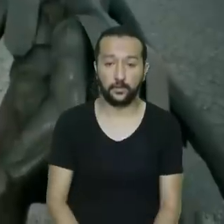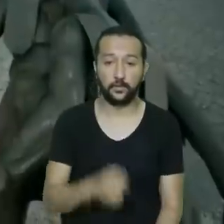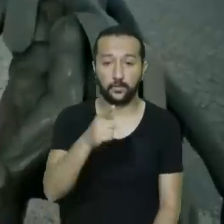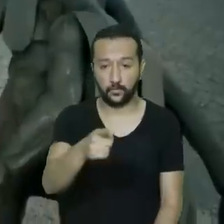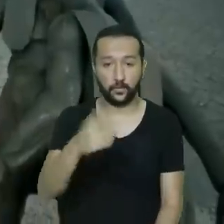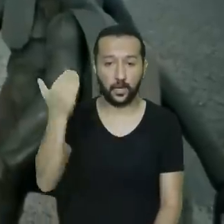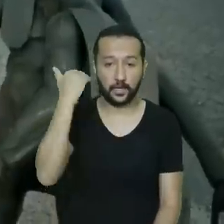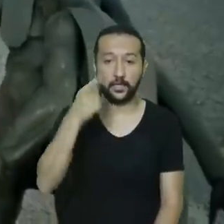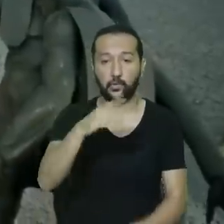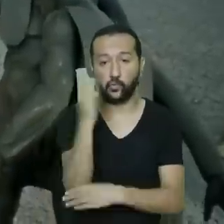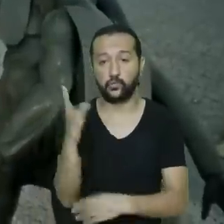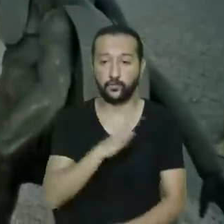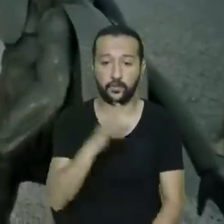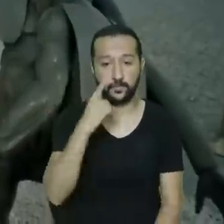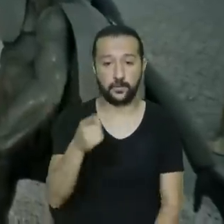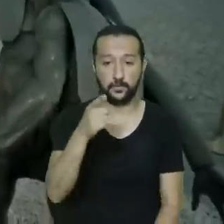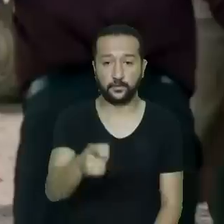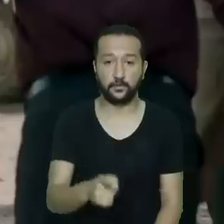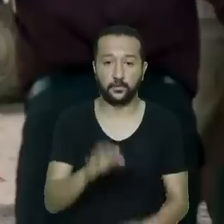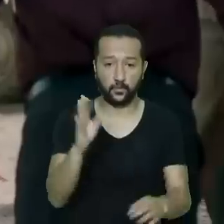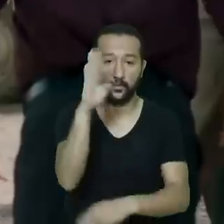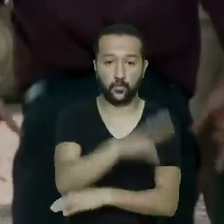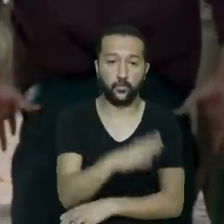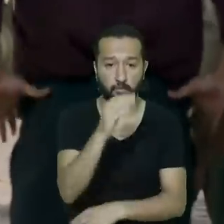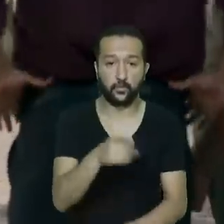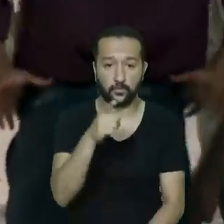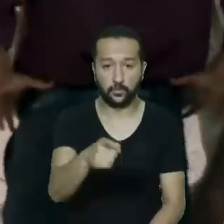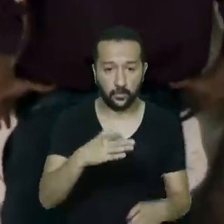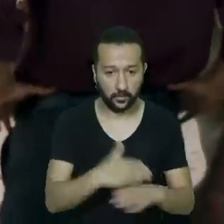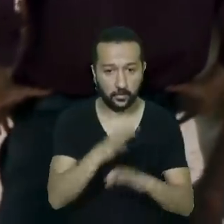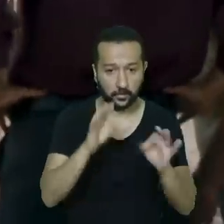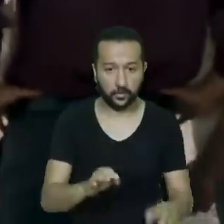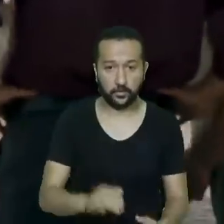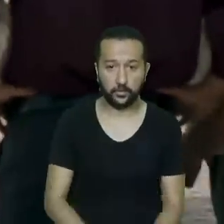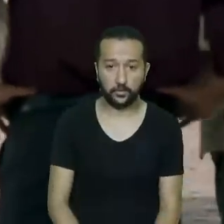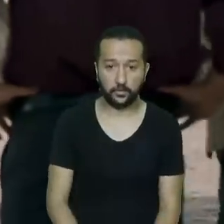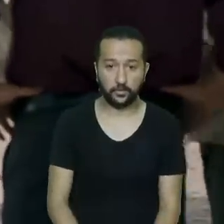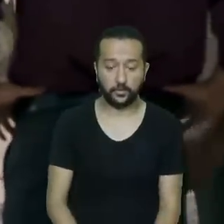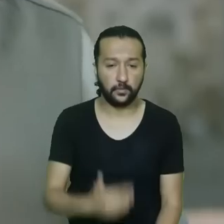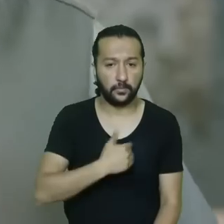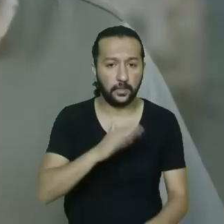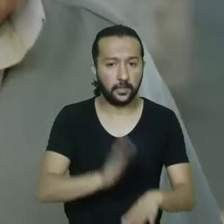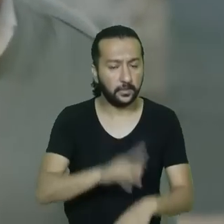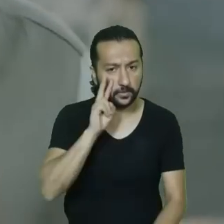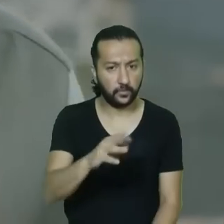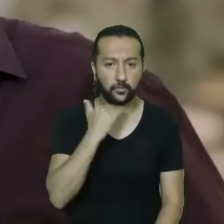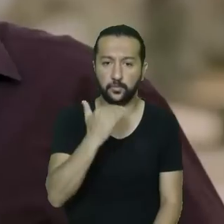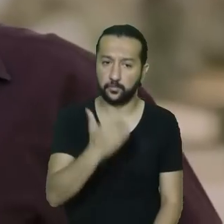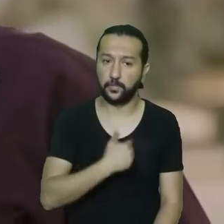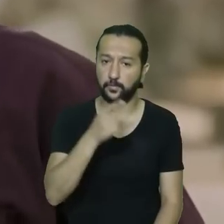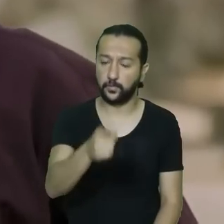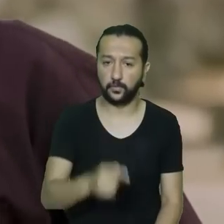O yanda da yamukluk var. Heykeller ha? Öne doğru eğik. Öyle duruyorlar. Hakikaten ne? Ben nasıl görmemişim buna?